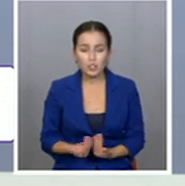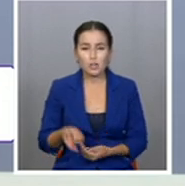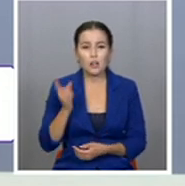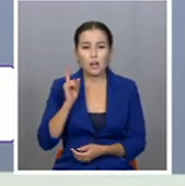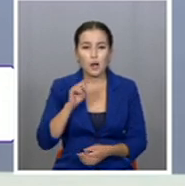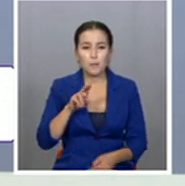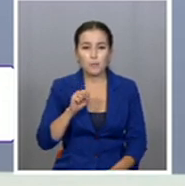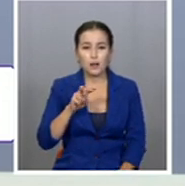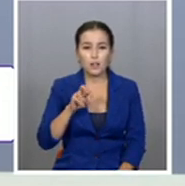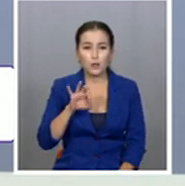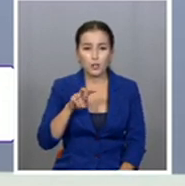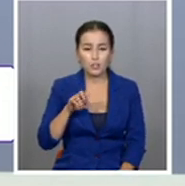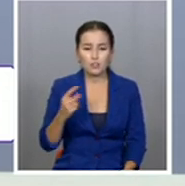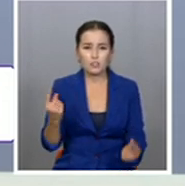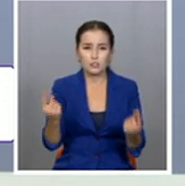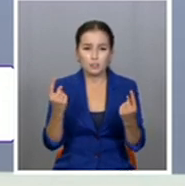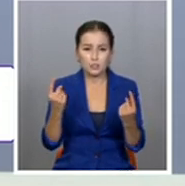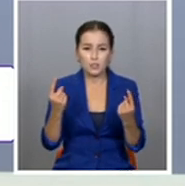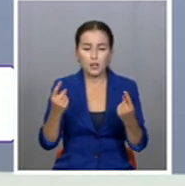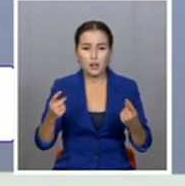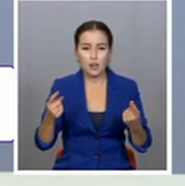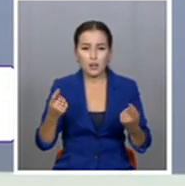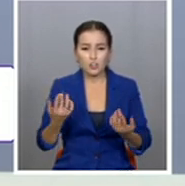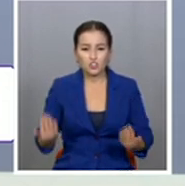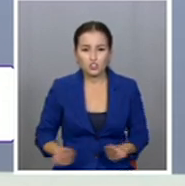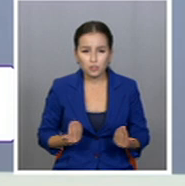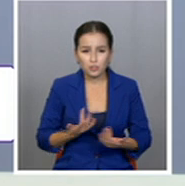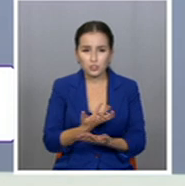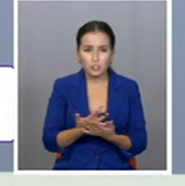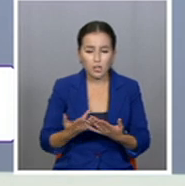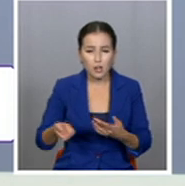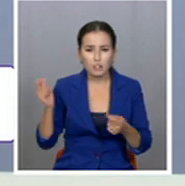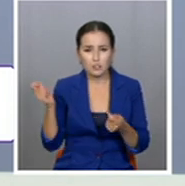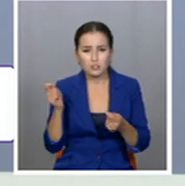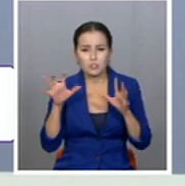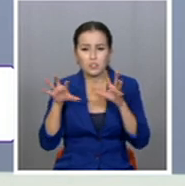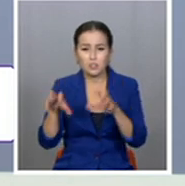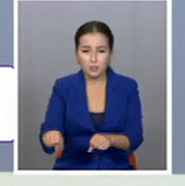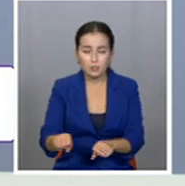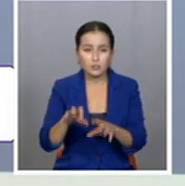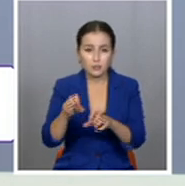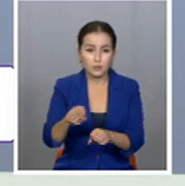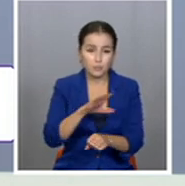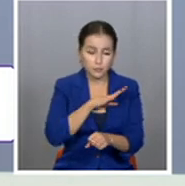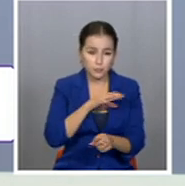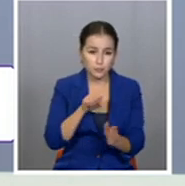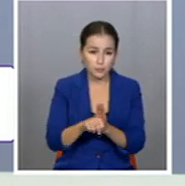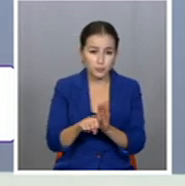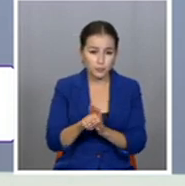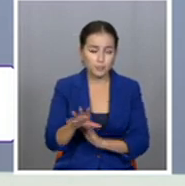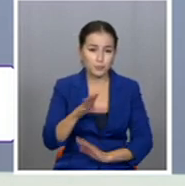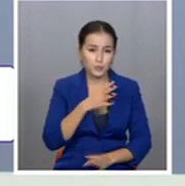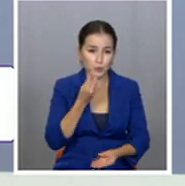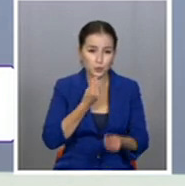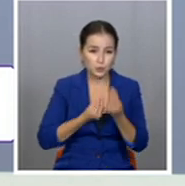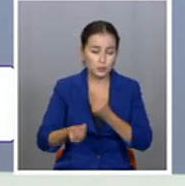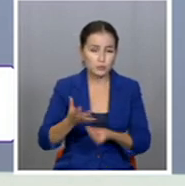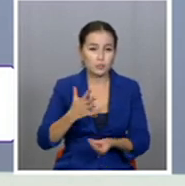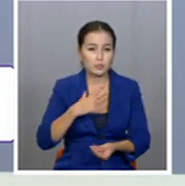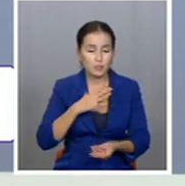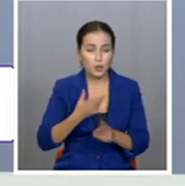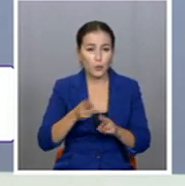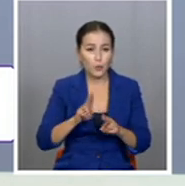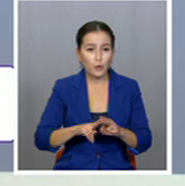адамдар ірі аңдарды қаумалап, қуу әдісі арқылы аулаған. Осылай қалыптасқан